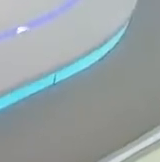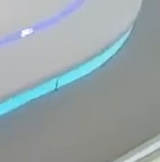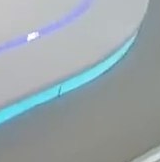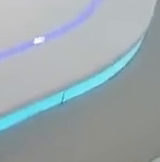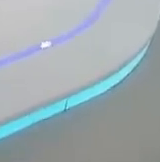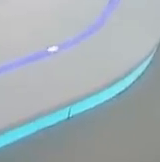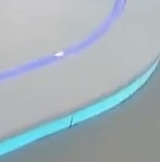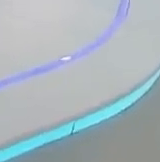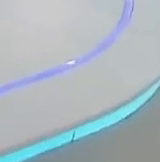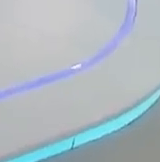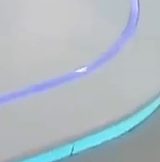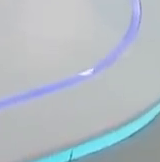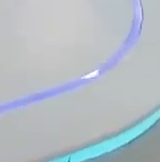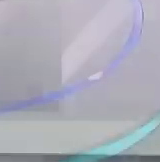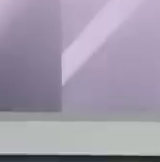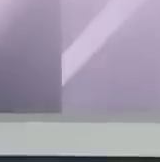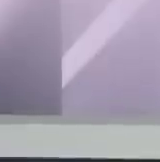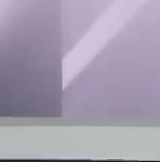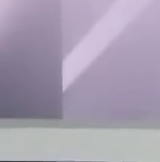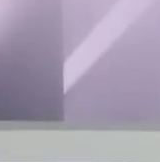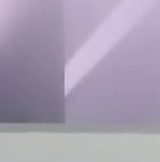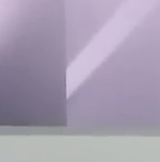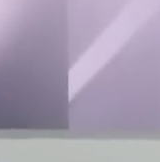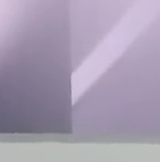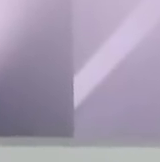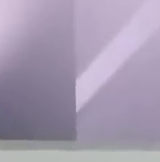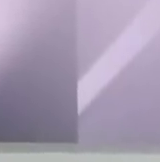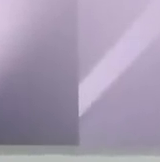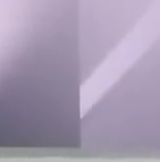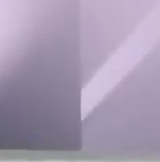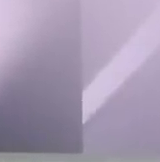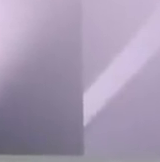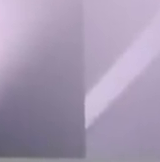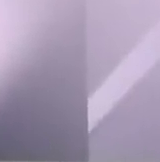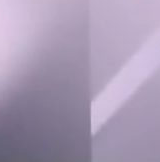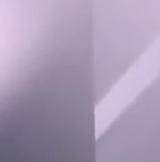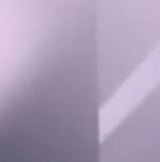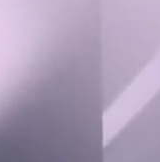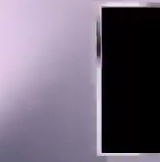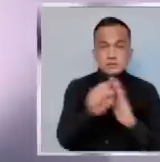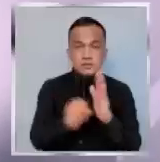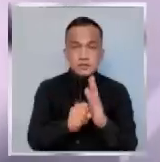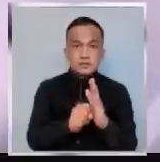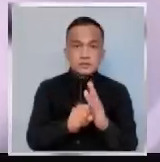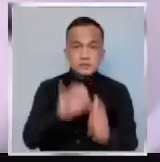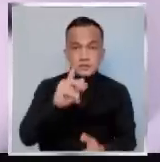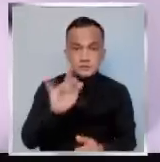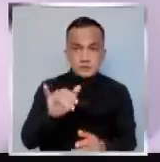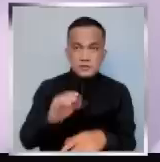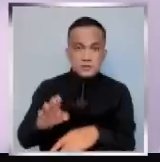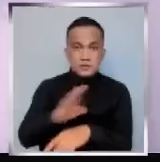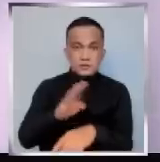Magandang gabi po, Luzon, Visayas at Mindanao. Isinailalim na sa state of calamity ang mga bayan sa Polillo Group of